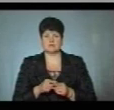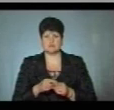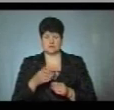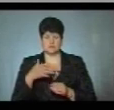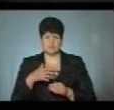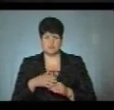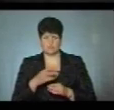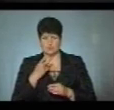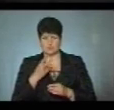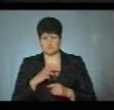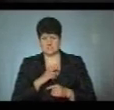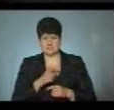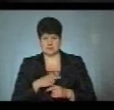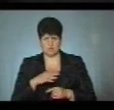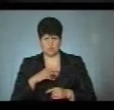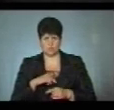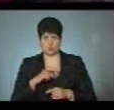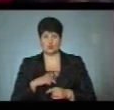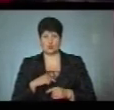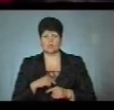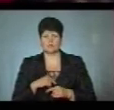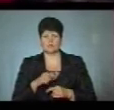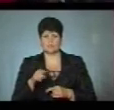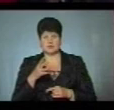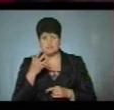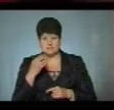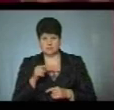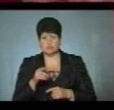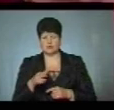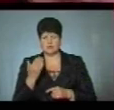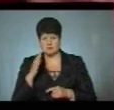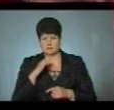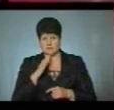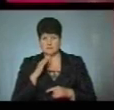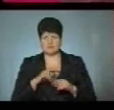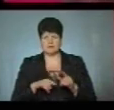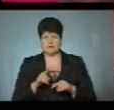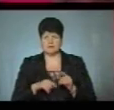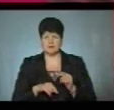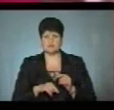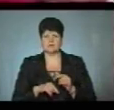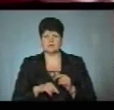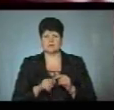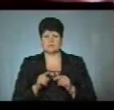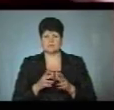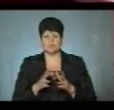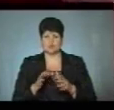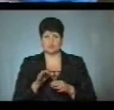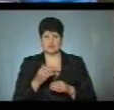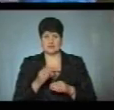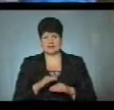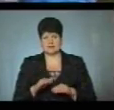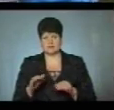розуміти, показувати, що ми сильні духом, що ми про них не забули, про їхніх батьків, про їхніх рідних, а тим більше про їхніх